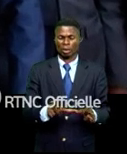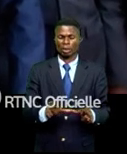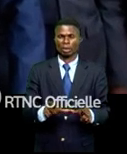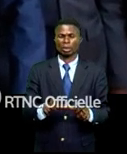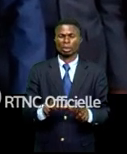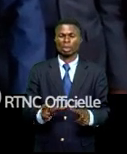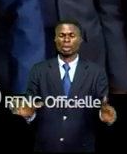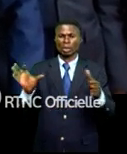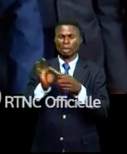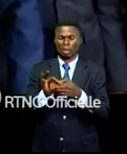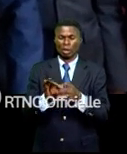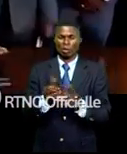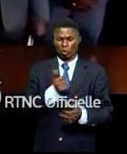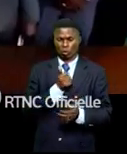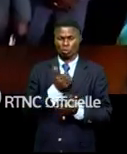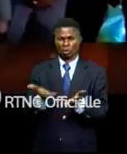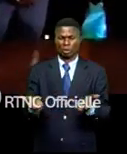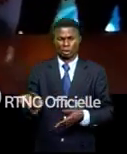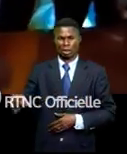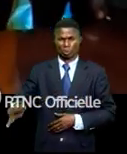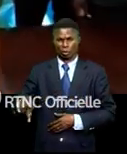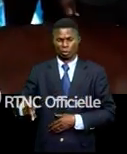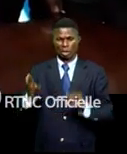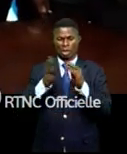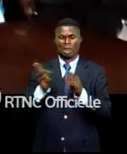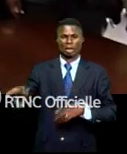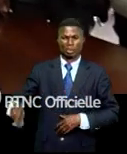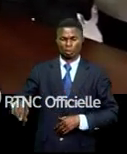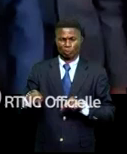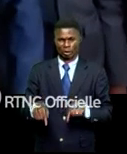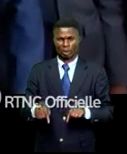maintenir la cohésion interne à l'Assemblée provinciale,